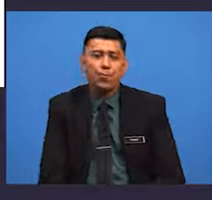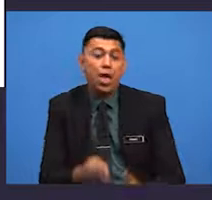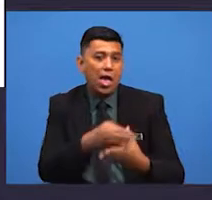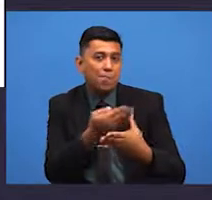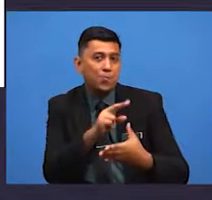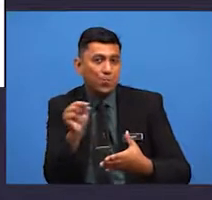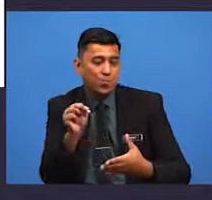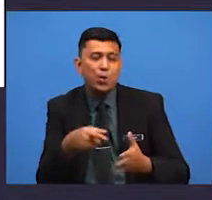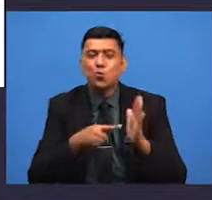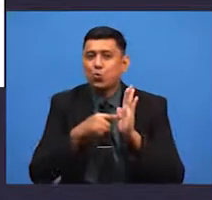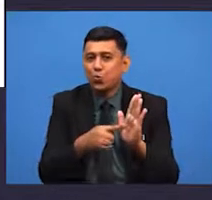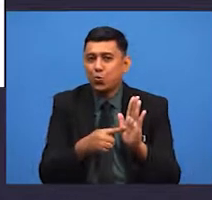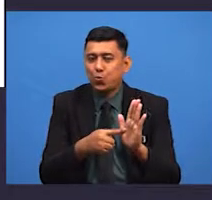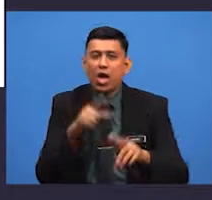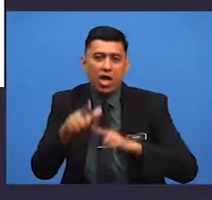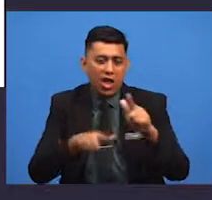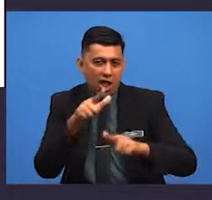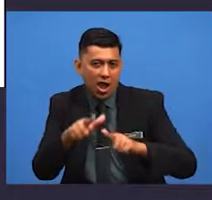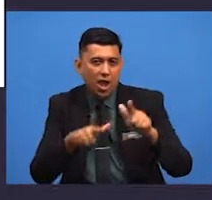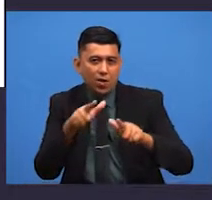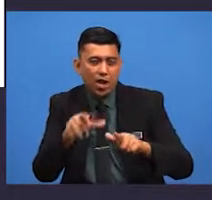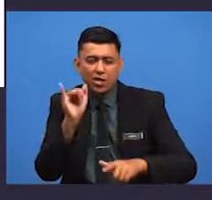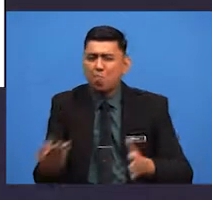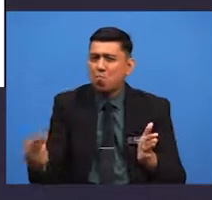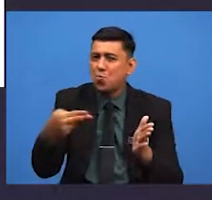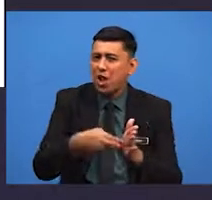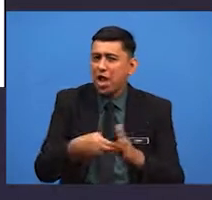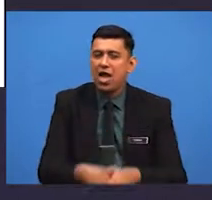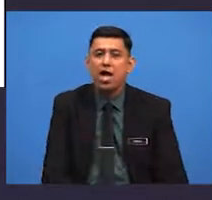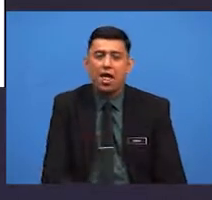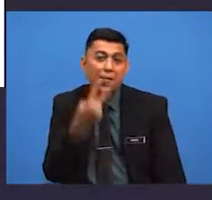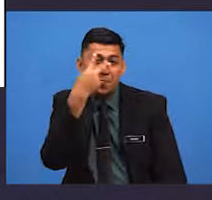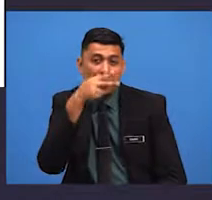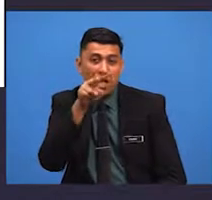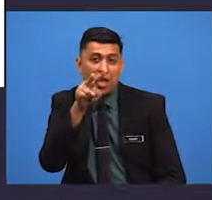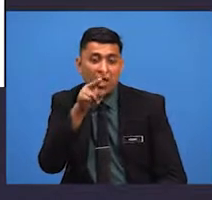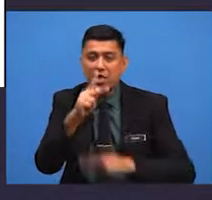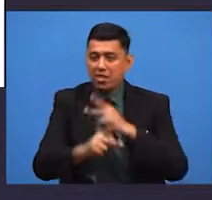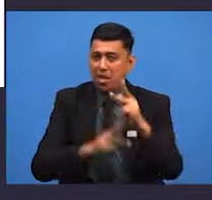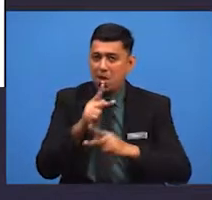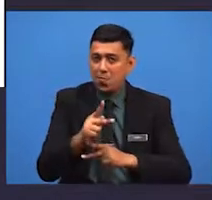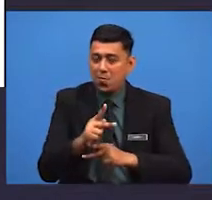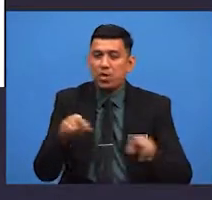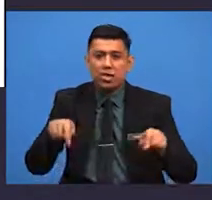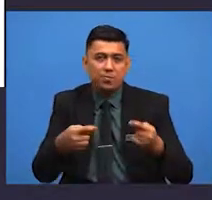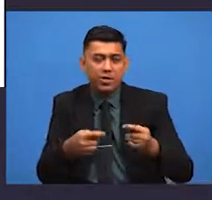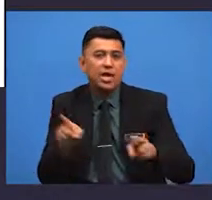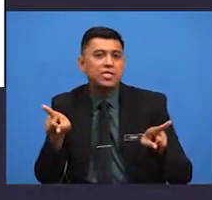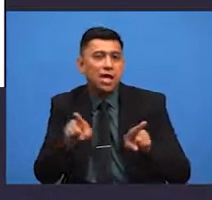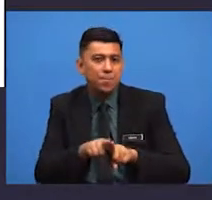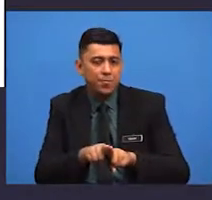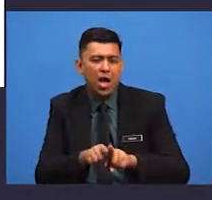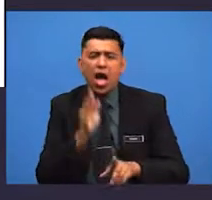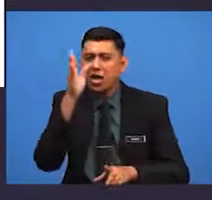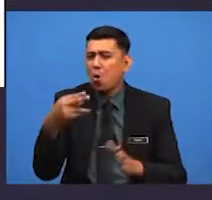ini menunjukkan langkah-langkah yang berulang. Perhatikan, proses tindakan yang sama